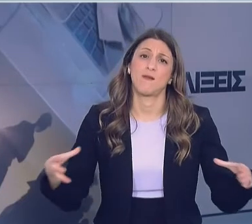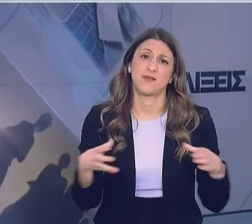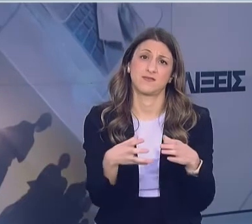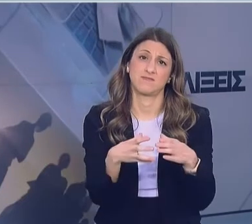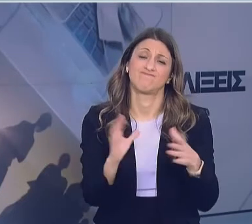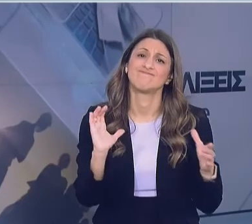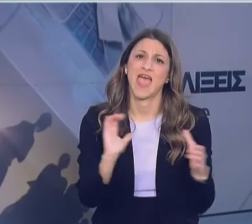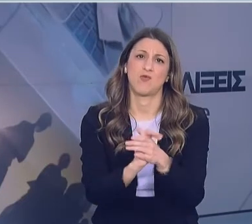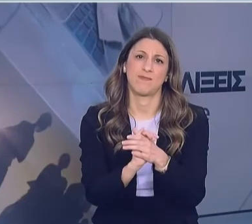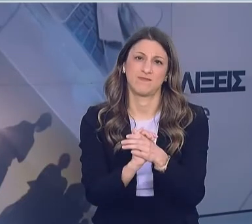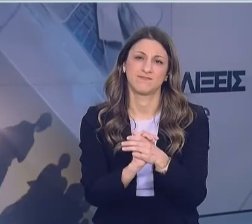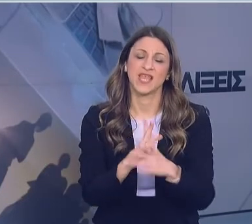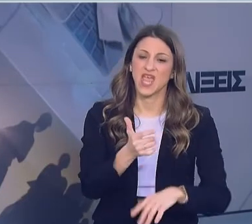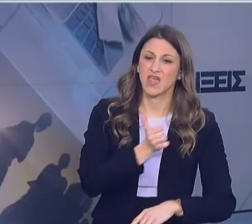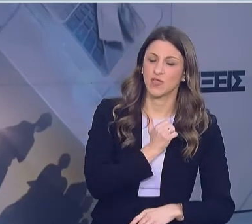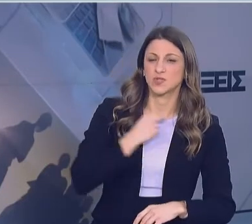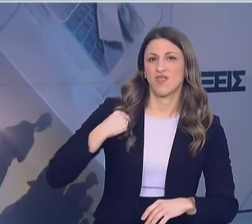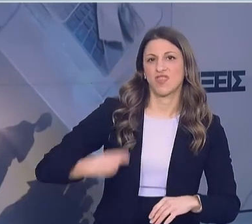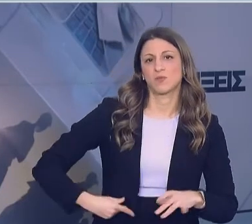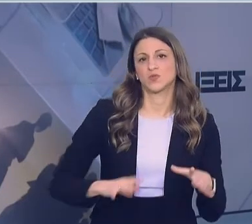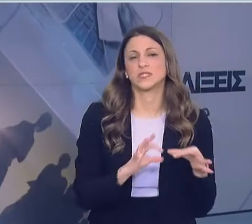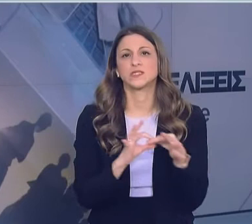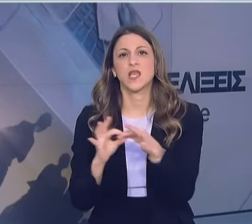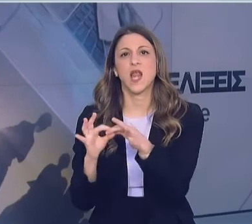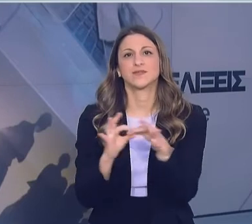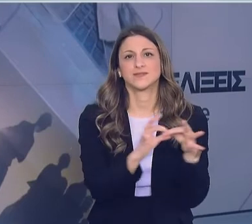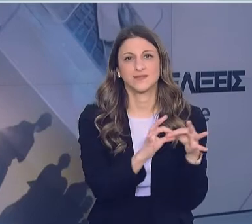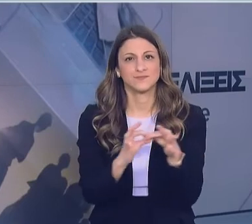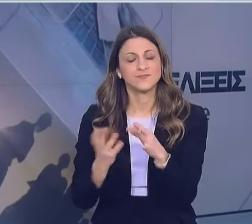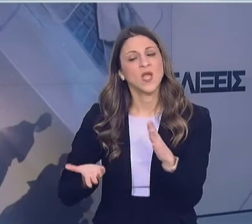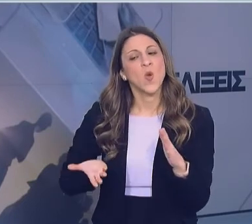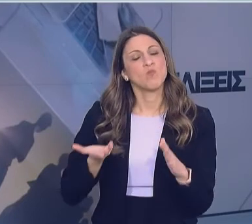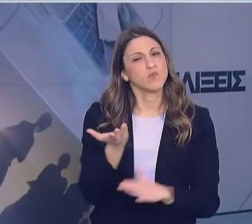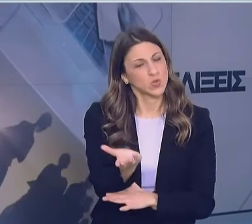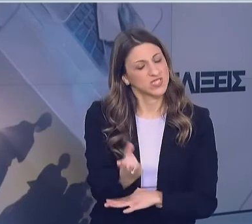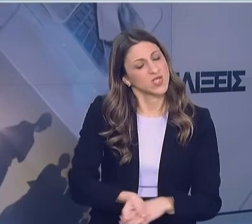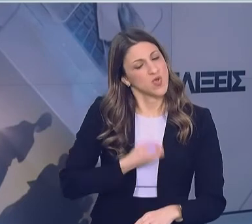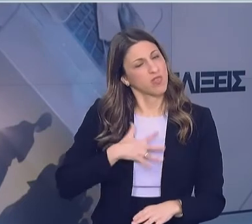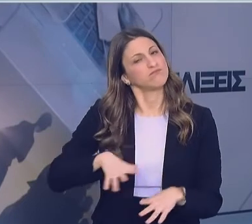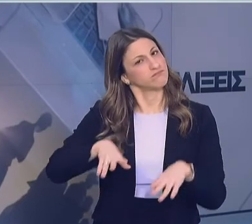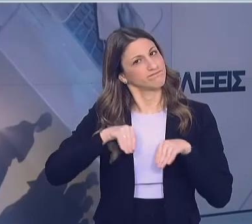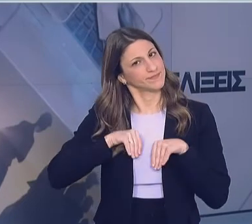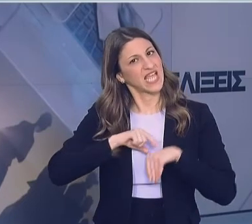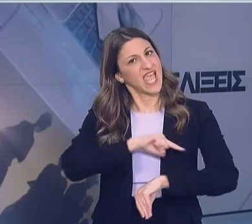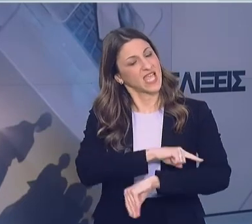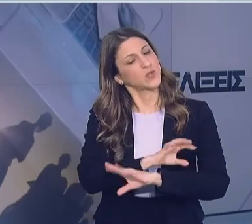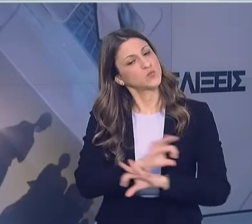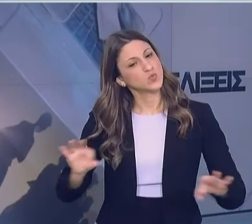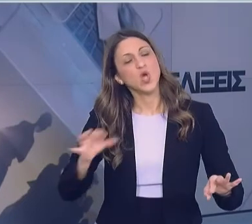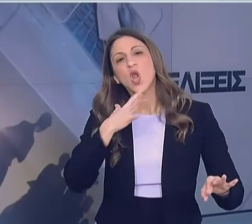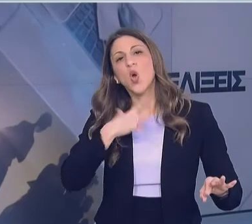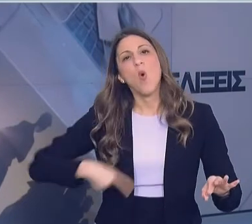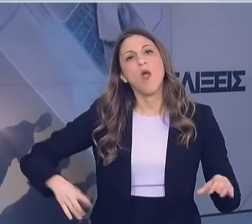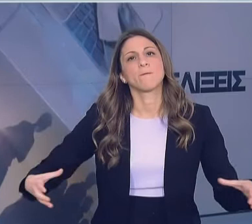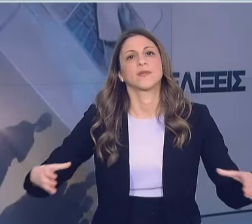μαζί, ιδιώτες και δημόσιο. Είμαι βέβαιος ότι η πρότασή μας θα τύχει μεγάλης αποδοχής και κανένας δεν μπορεί να λείψει από αυτή τη